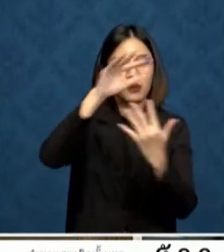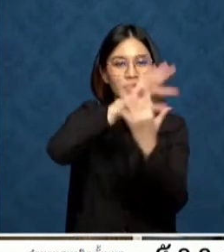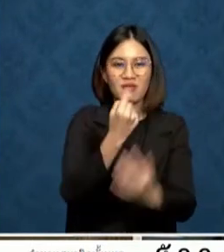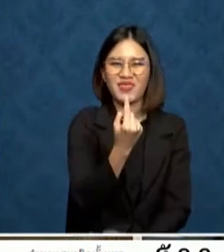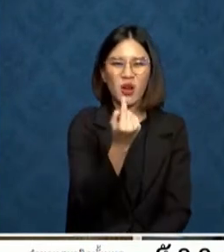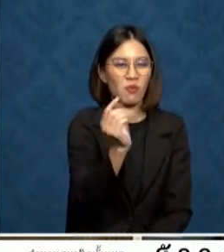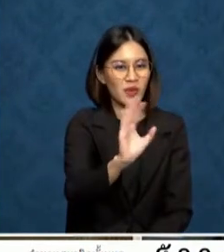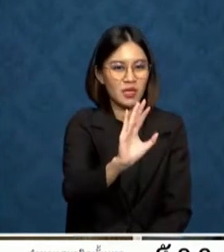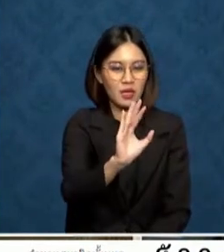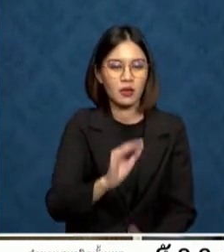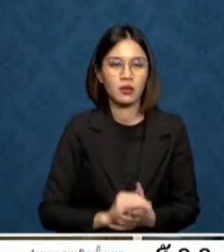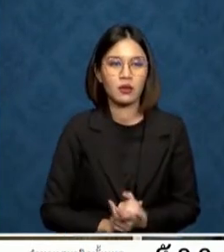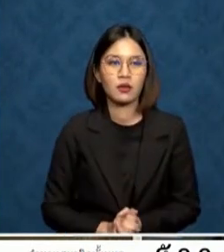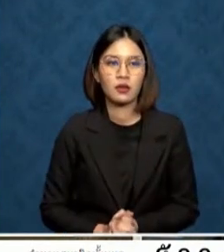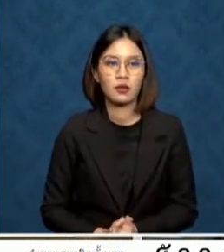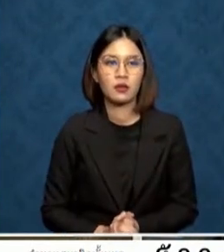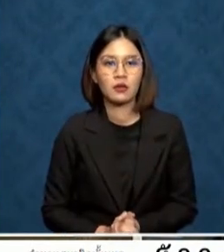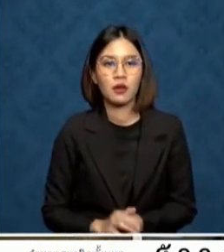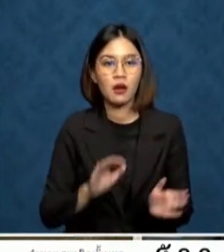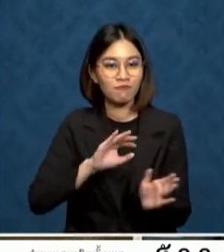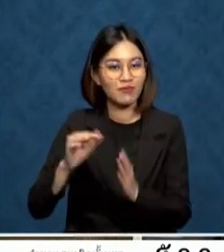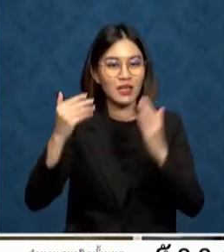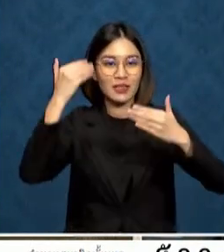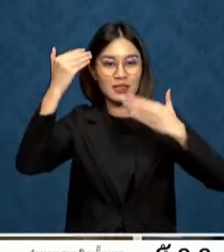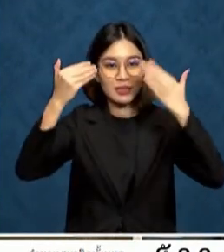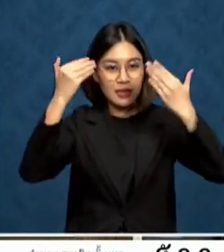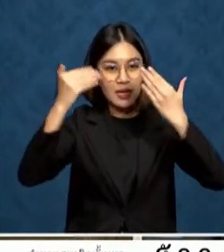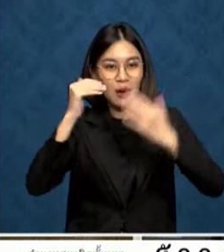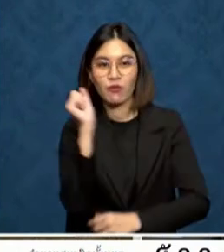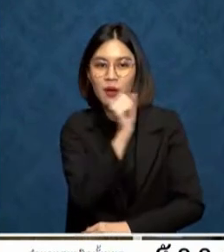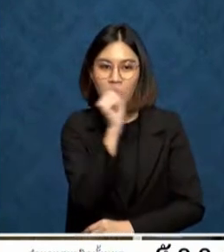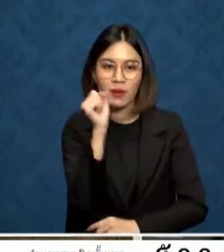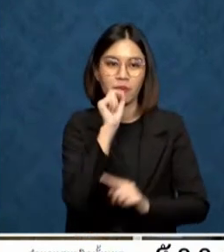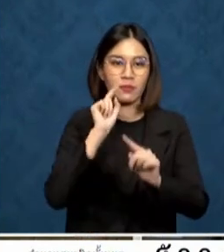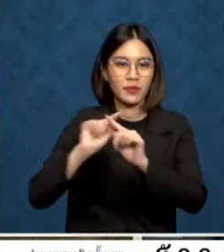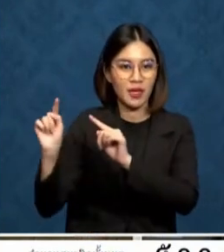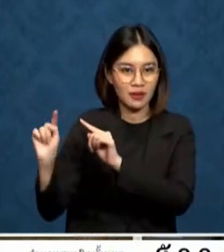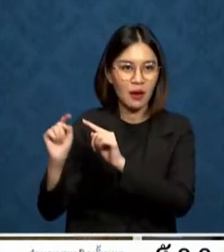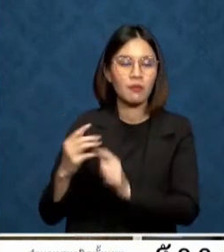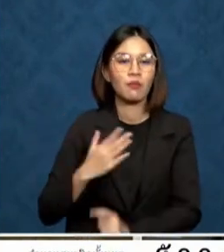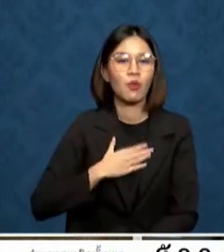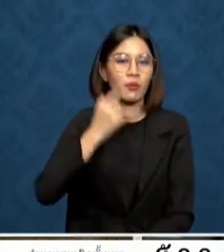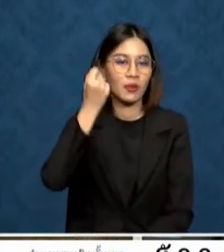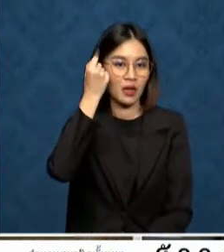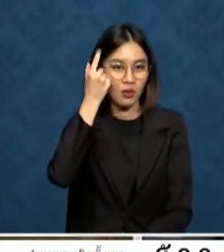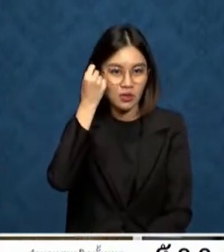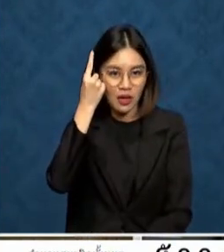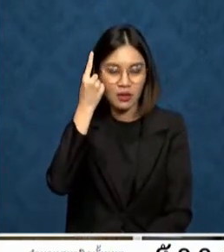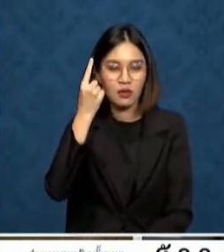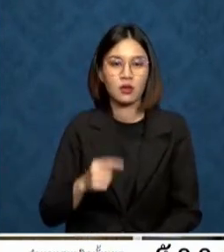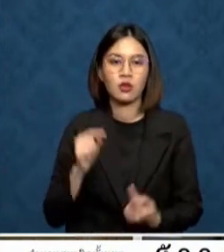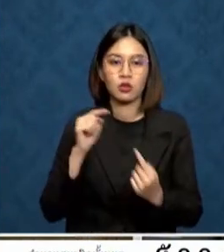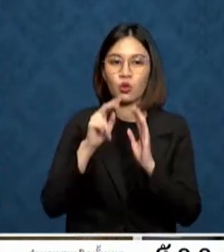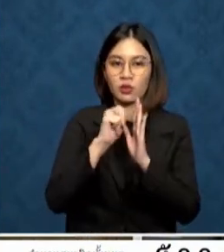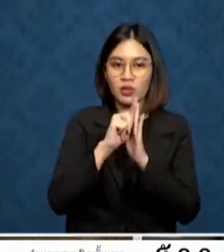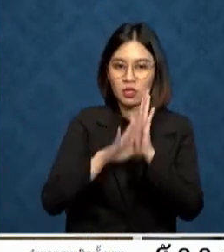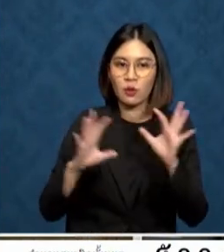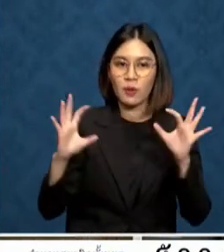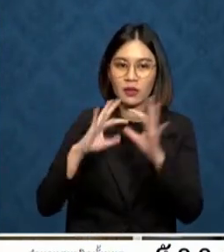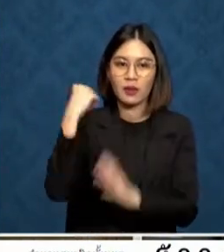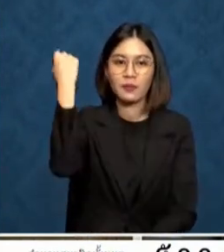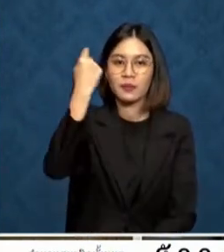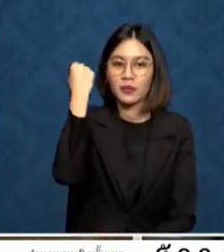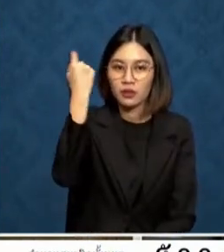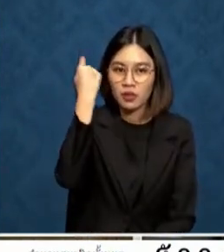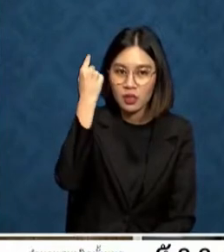นะครับผมสำหรับเรื่อง Eventและ Festivalนะครับคือผมเข้าใจนะครับว่ามันเป็นนโยบายทางด้านการท่อง